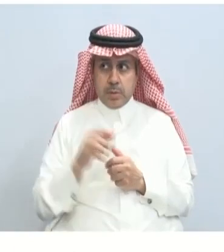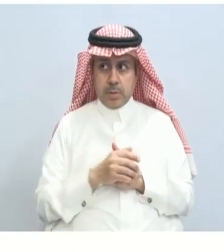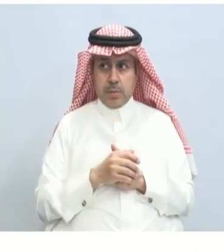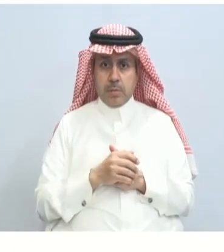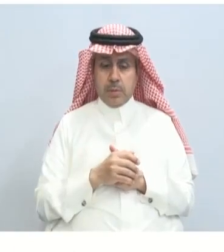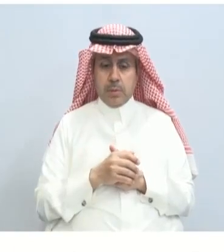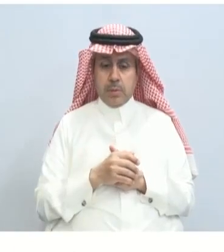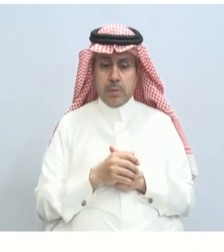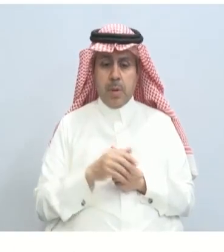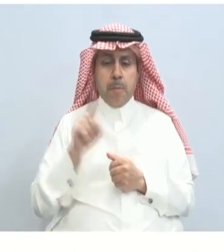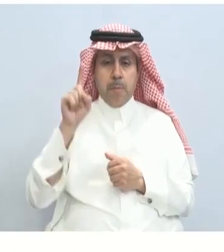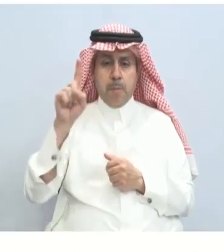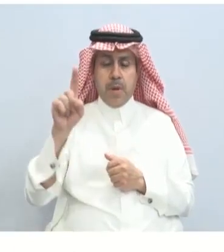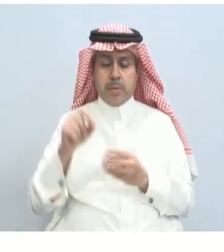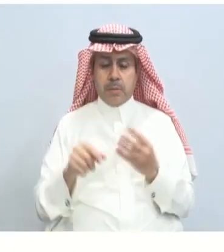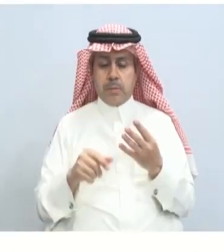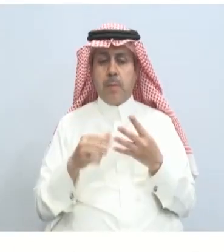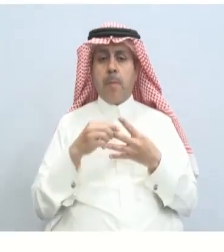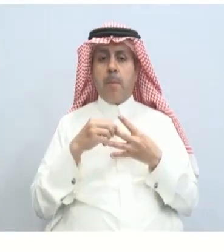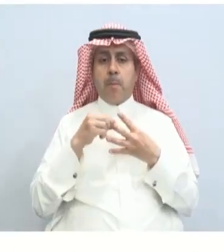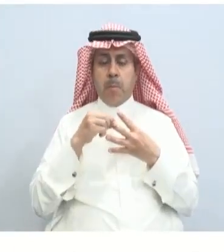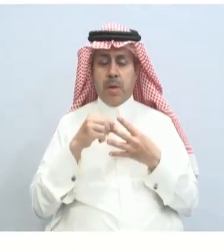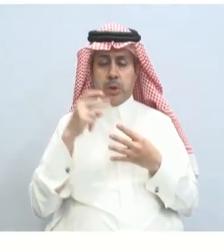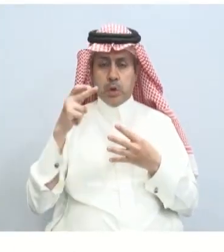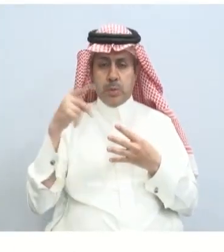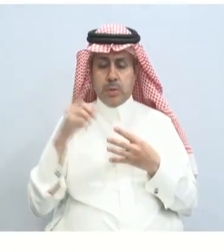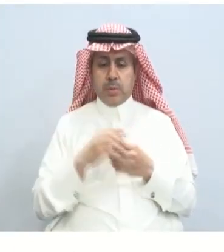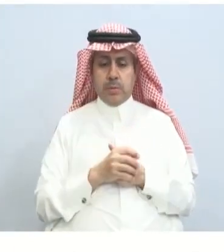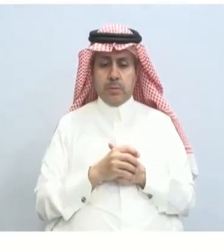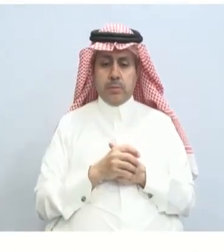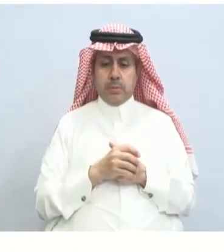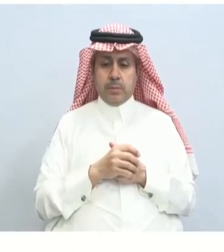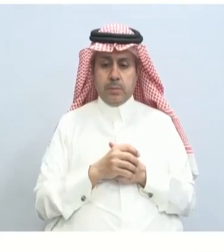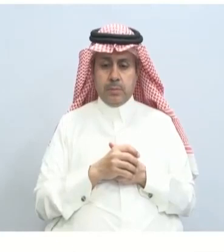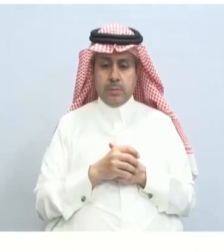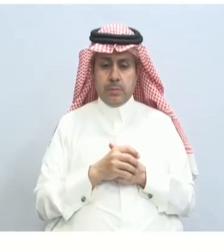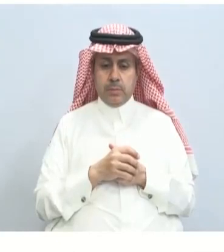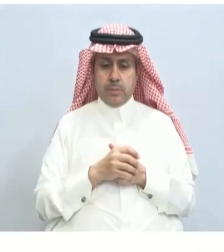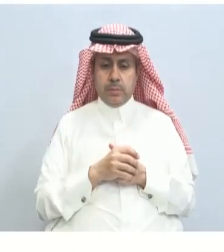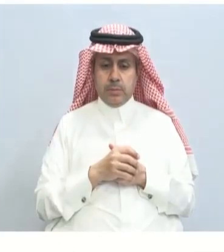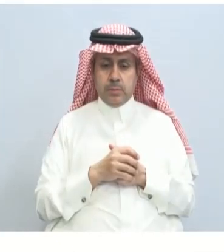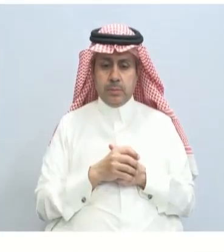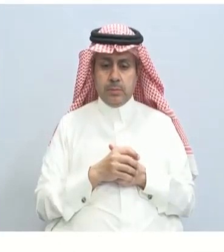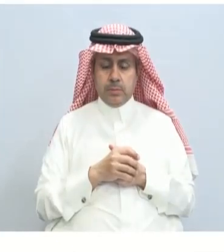الجواب b الجواب الصحيح هو الجواب b بهذه الصوره ننتقل